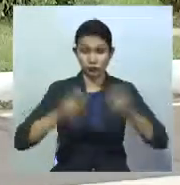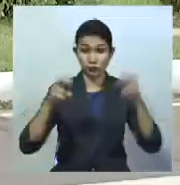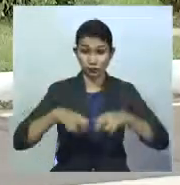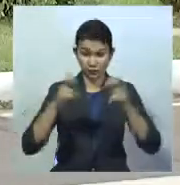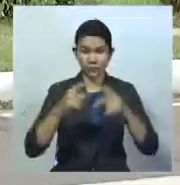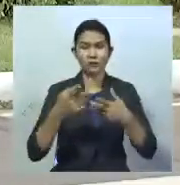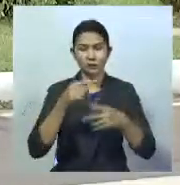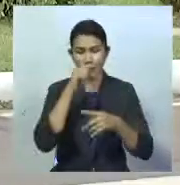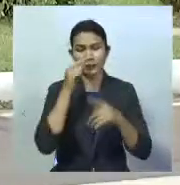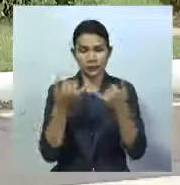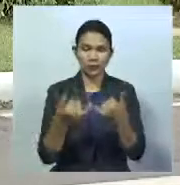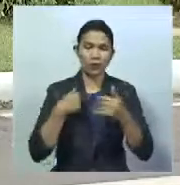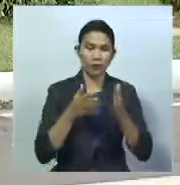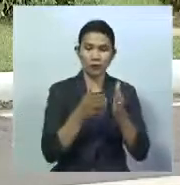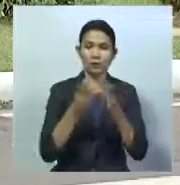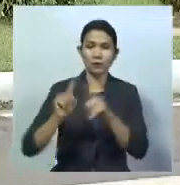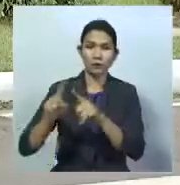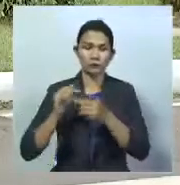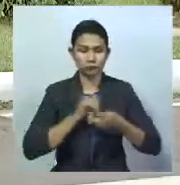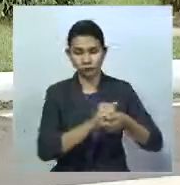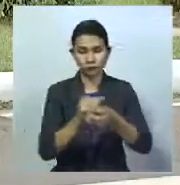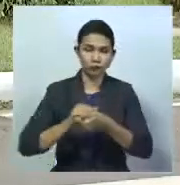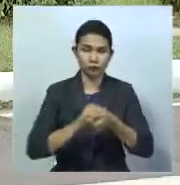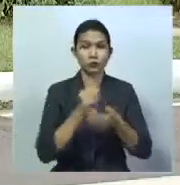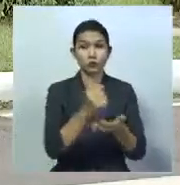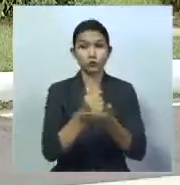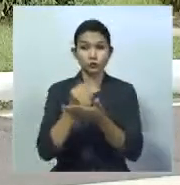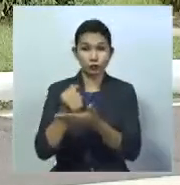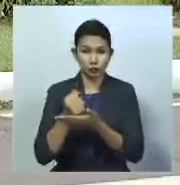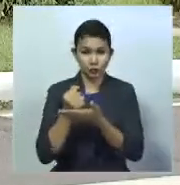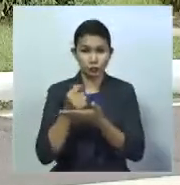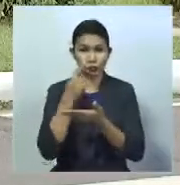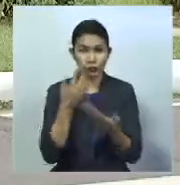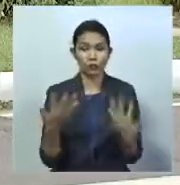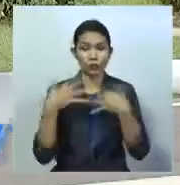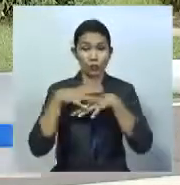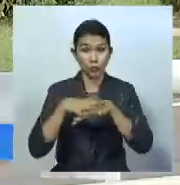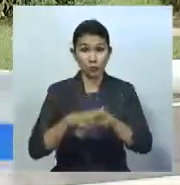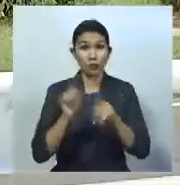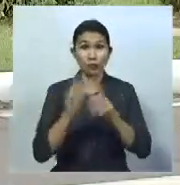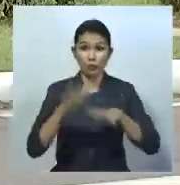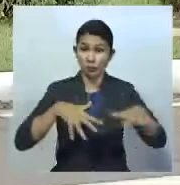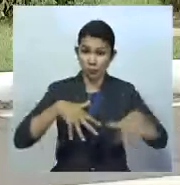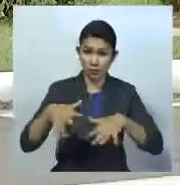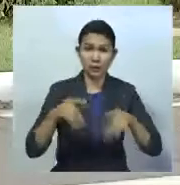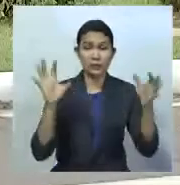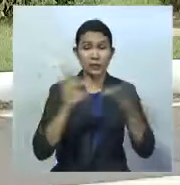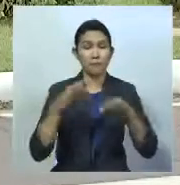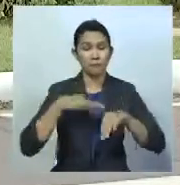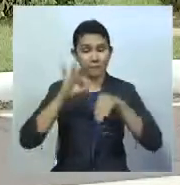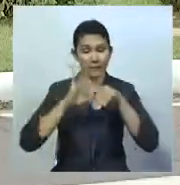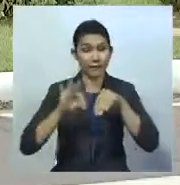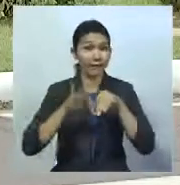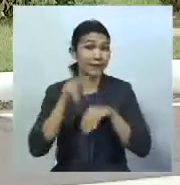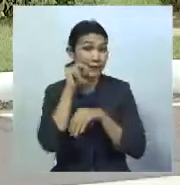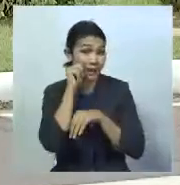ริงๆทั้งหน่วยงานภาครัฐทุกหน่วยงานที่บูรณาการการทำงานร่วมกันความร่วมมือจากภาคประชาชนในการประหยัดน้ำการใช้น้ำจ